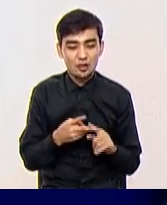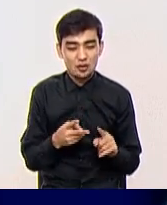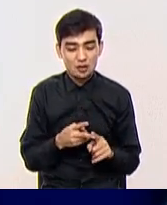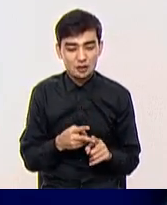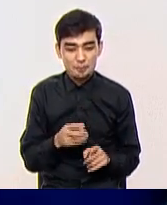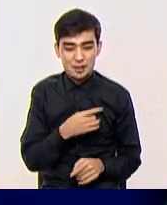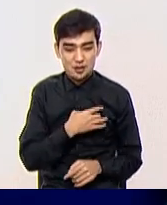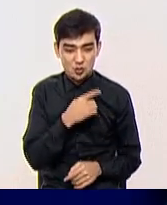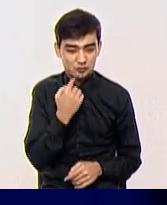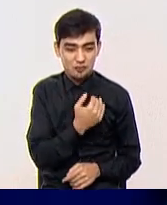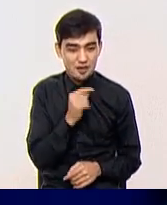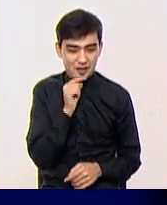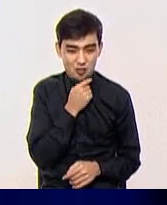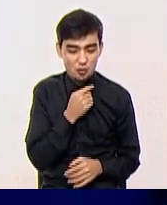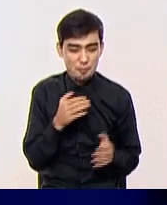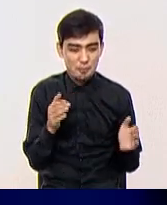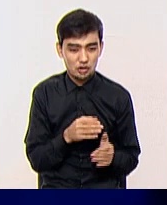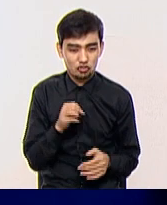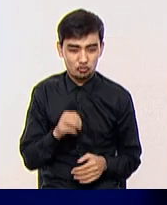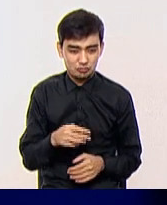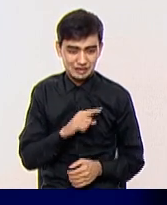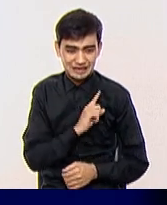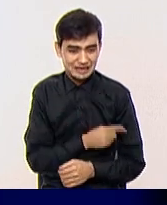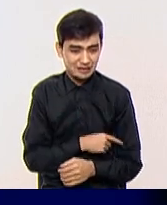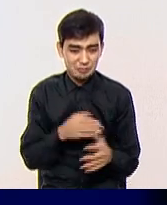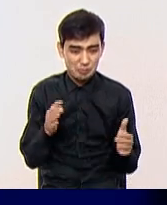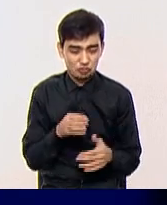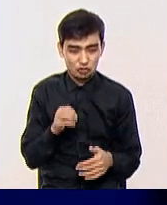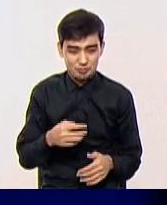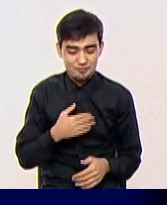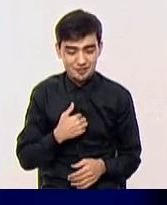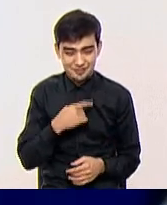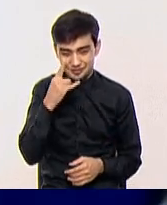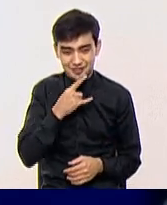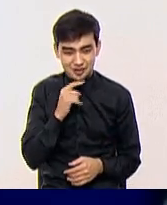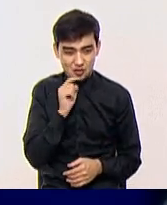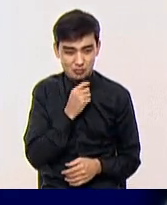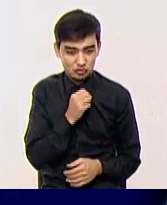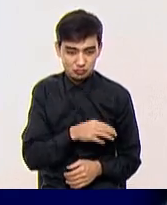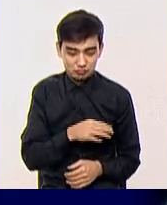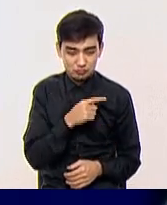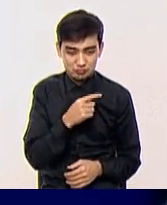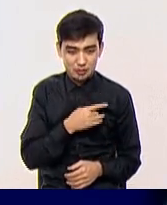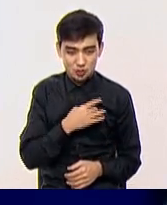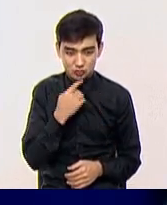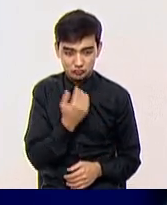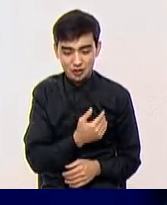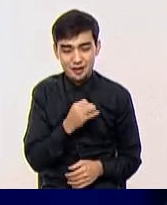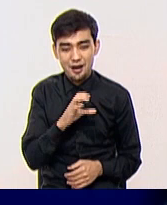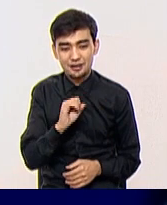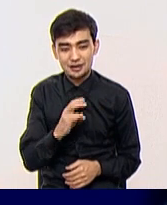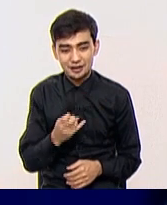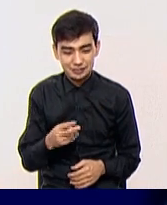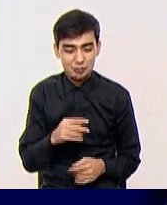таки белорусская экономика сильно меньше даже то и даже нашей казахстанской экономики а вот санкции